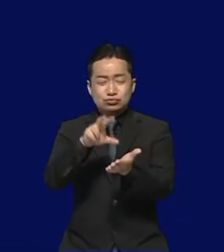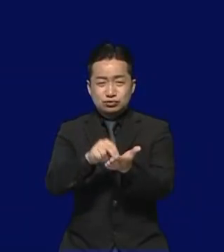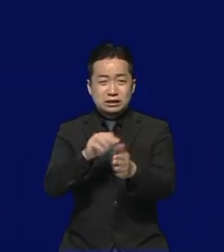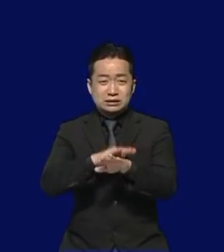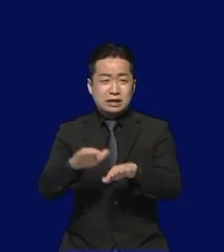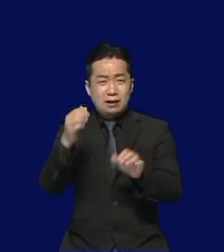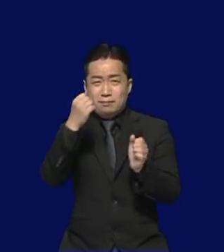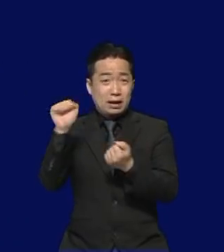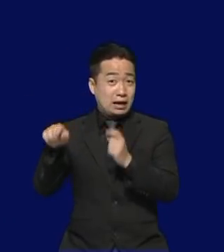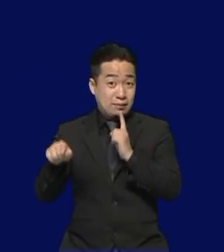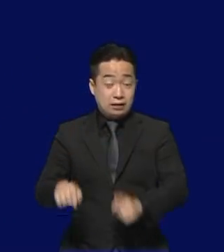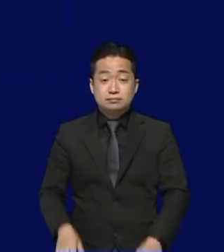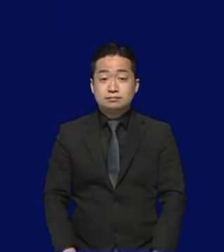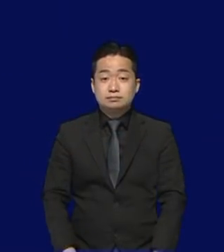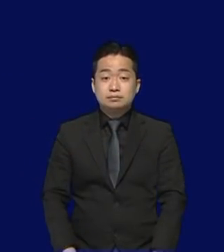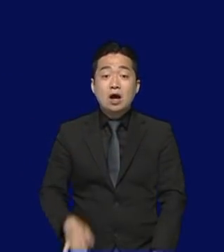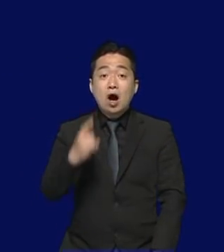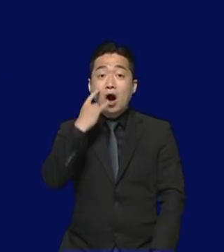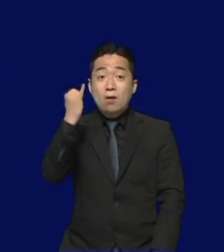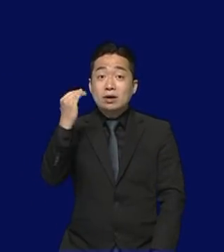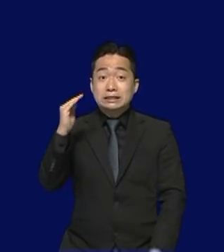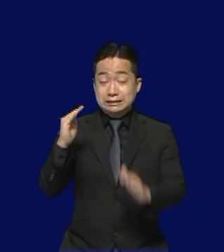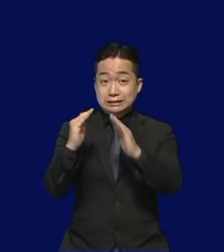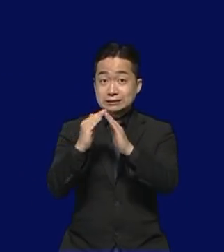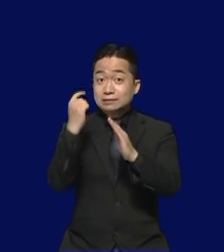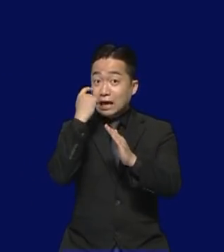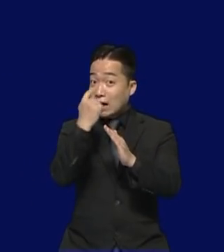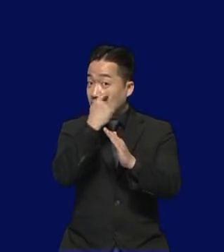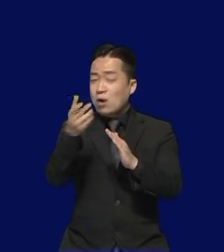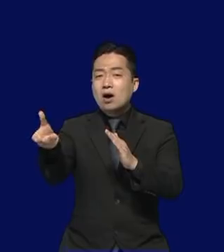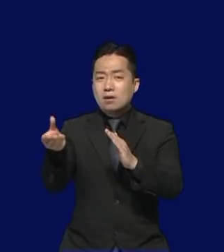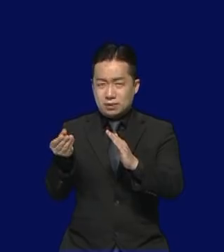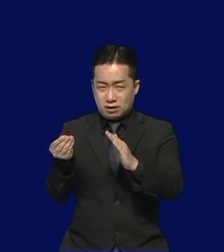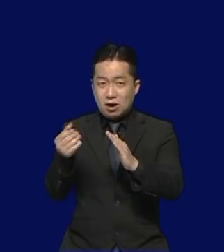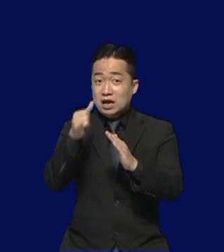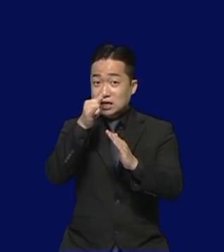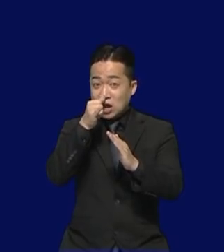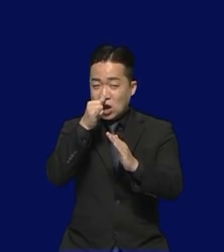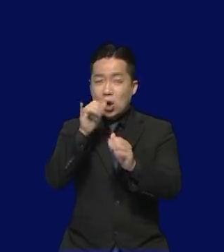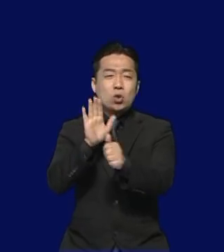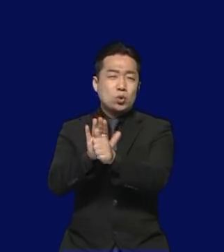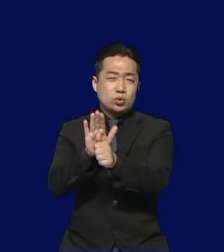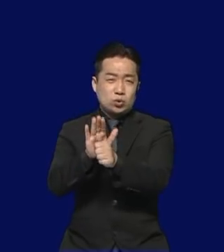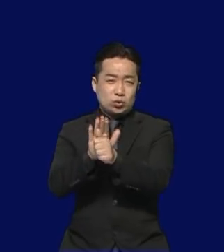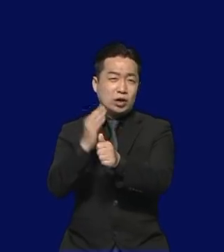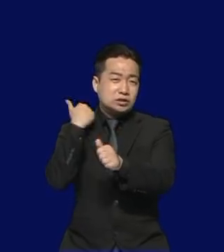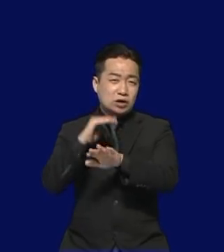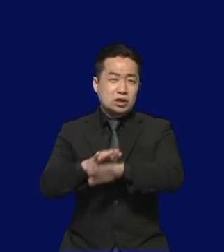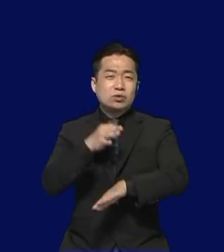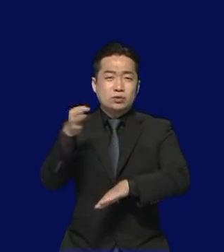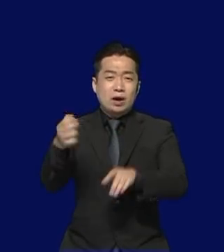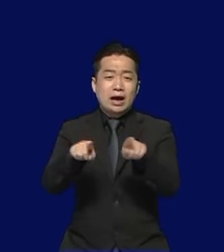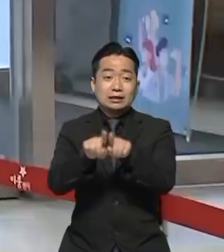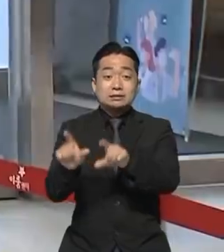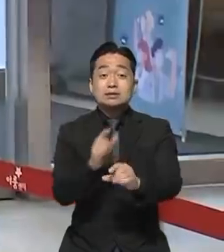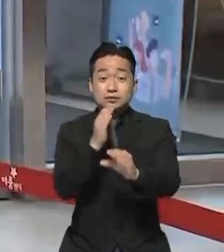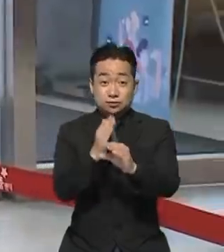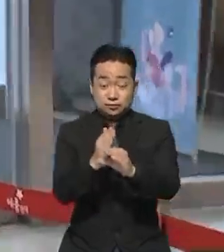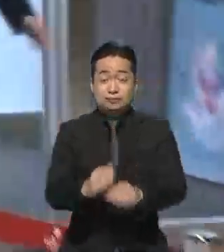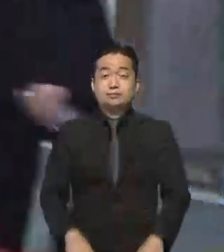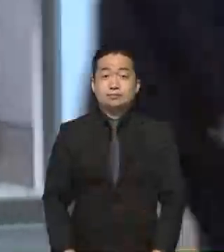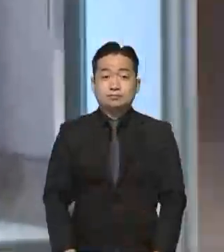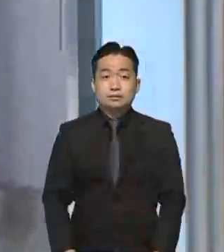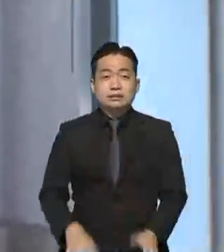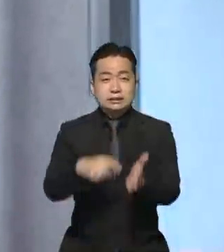한 후보자 측은 어머니가 집을 담보로 빌린 채무가 있어서 이를 돕기 위해 전세금을 내고 함께 사는 거라고 해명했습니다.